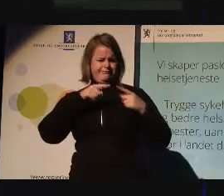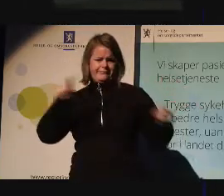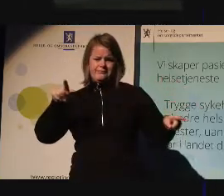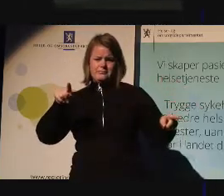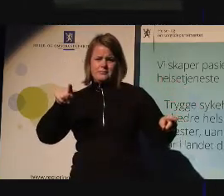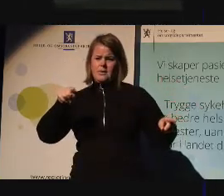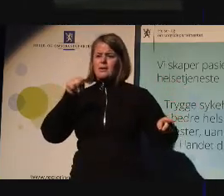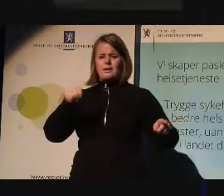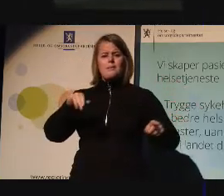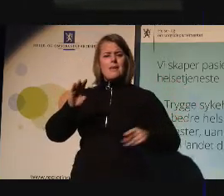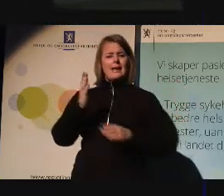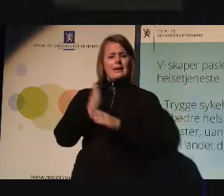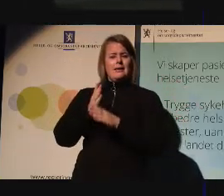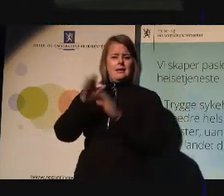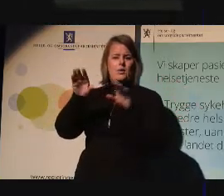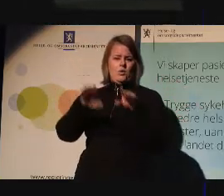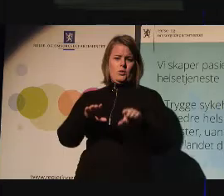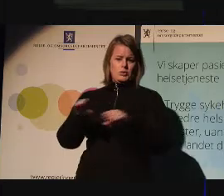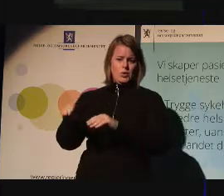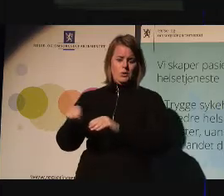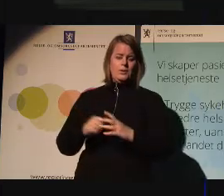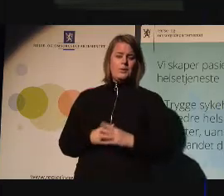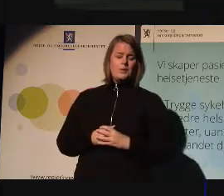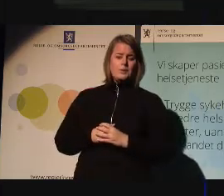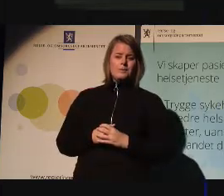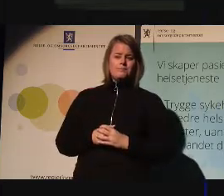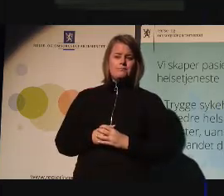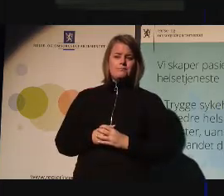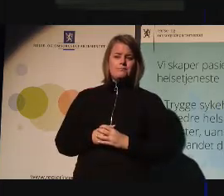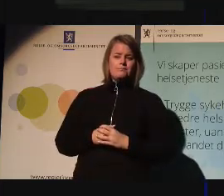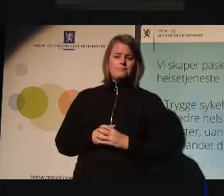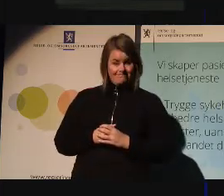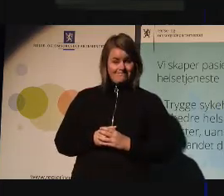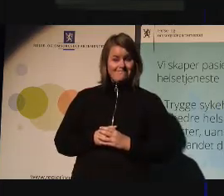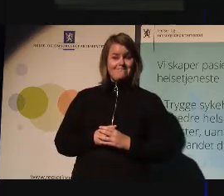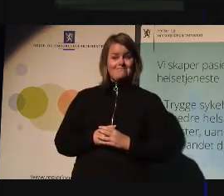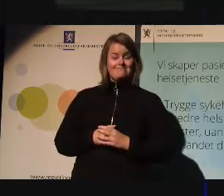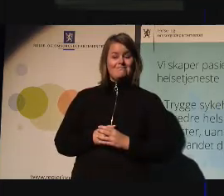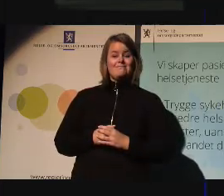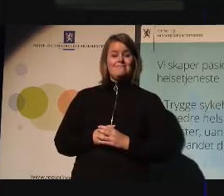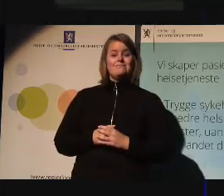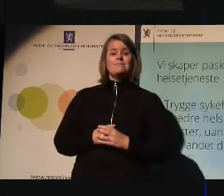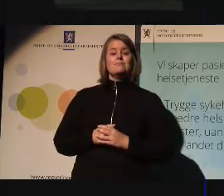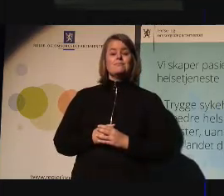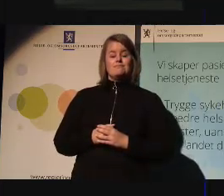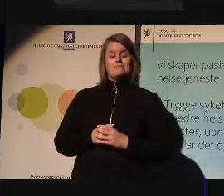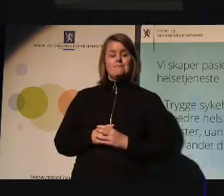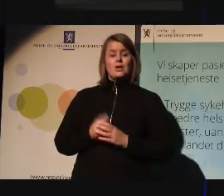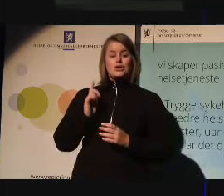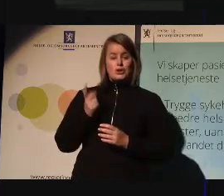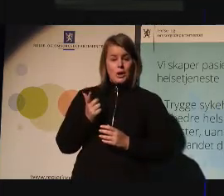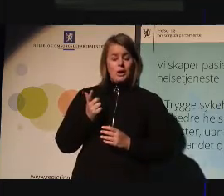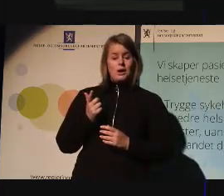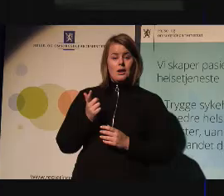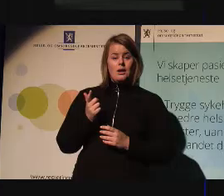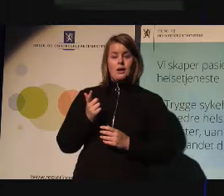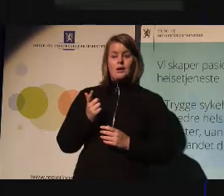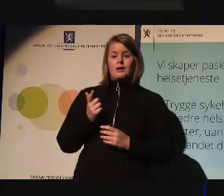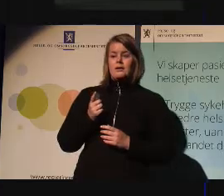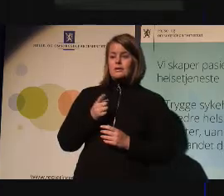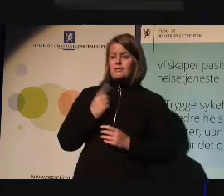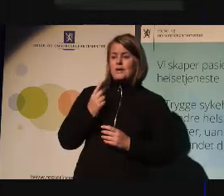konklusjoner. Og det gjorde vi fordi vi et stykke på vei i alle fall klarte